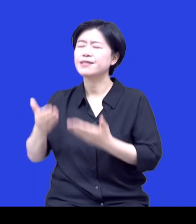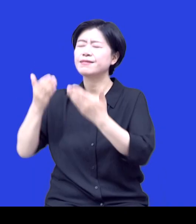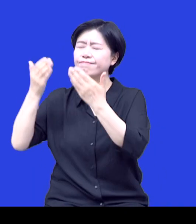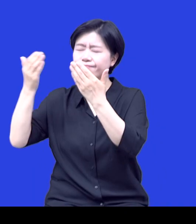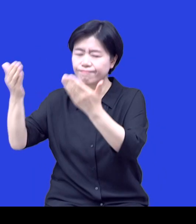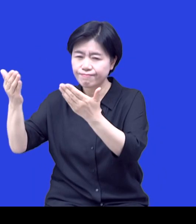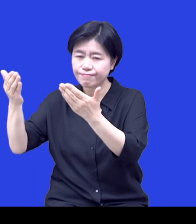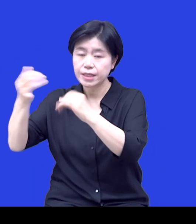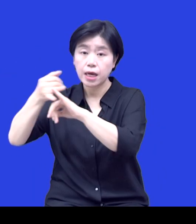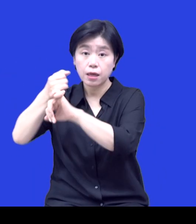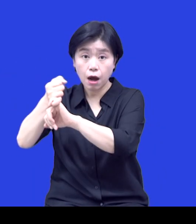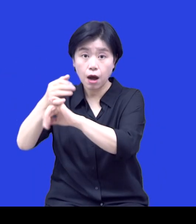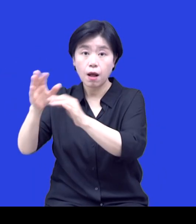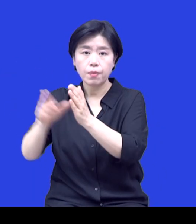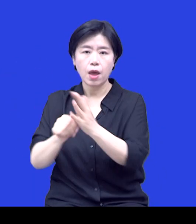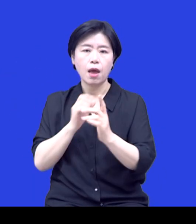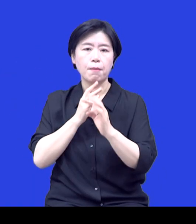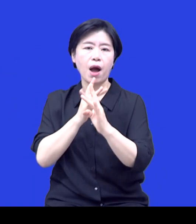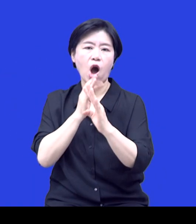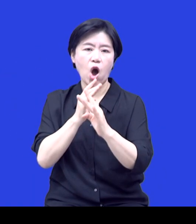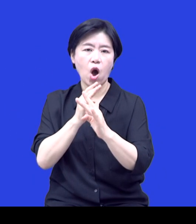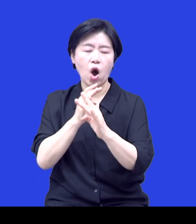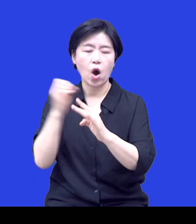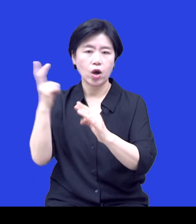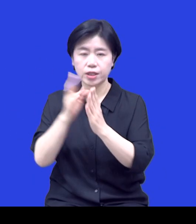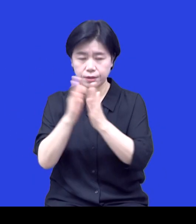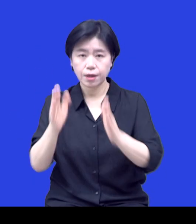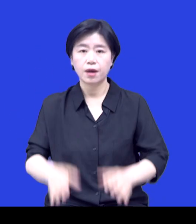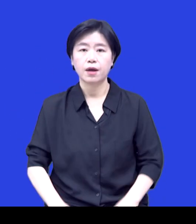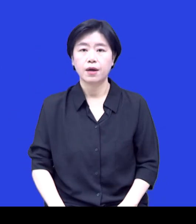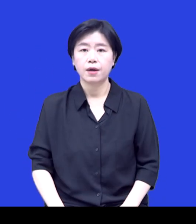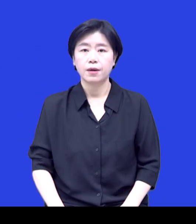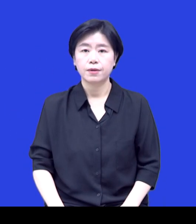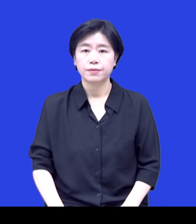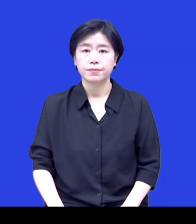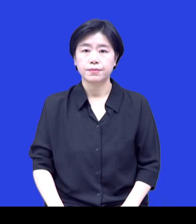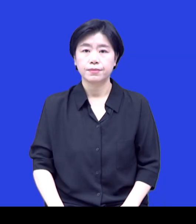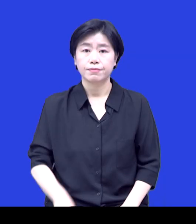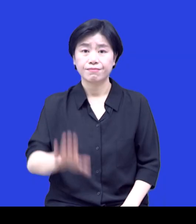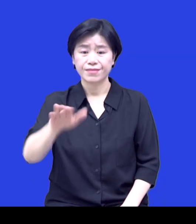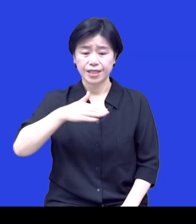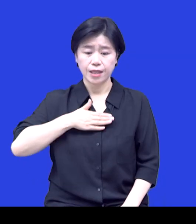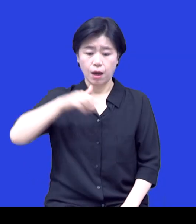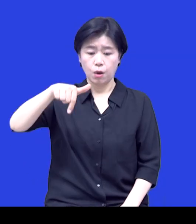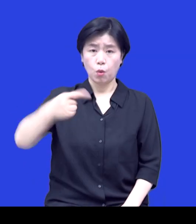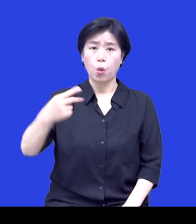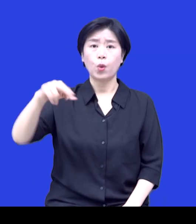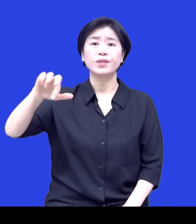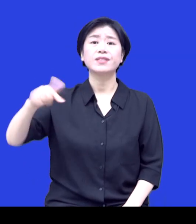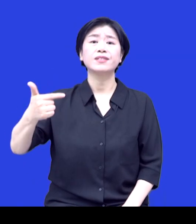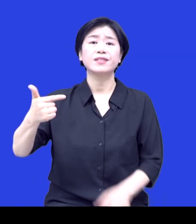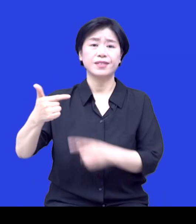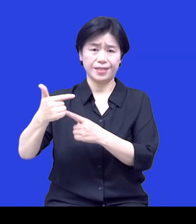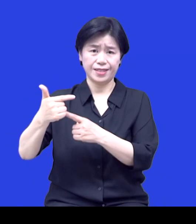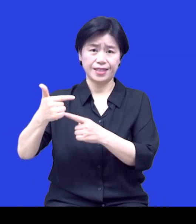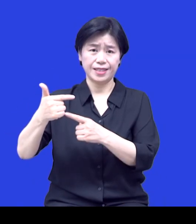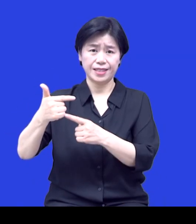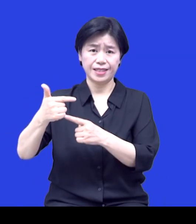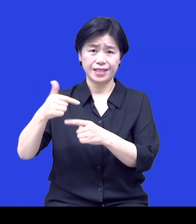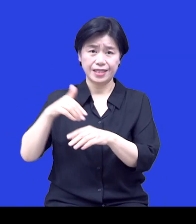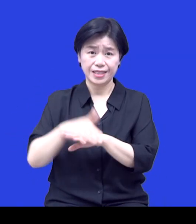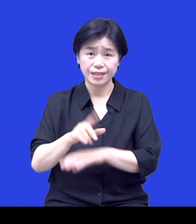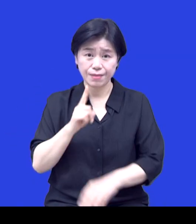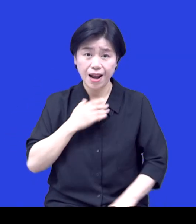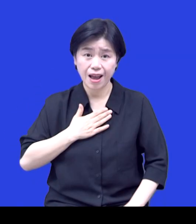거예요. 참고로 제가 고신 목사님 아들이에요. 예. 성령의 은사, 방언 이쪽하고는 예. 알잖아요. 예.